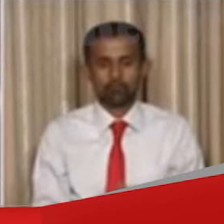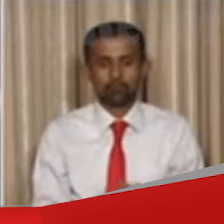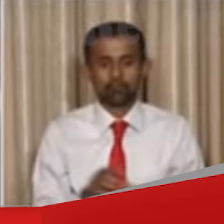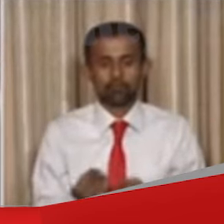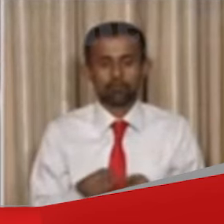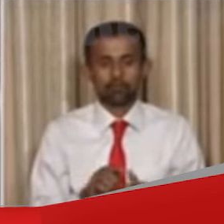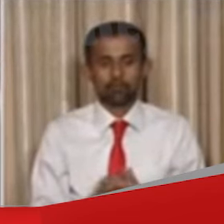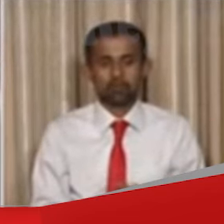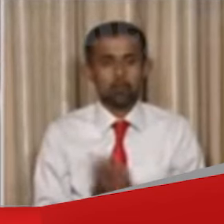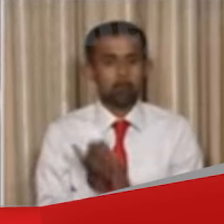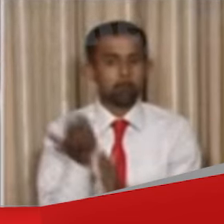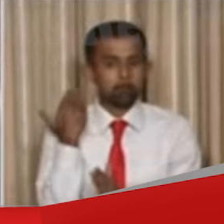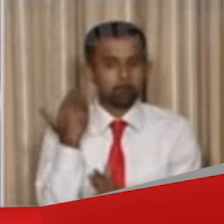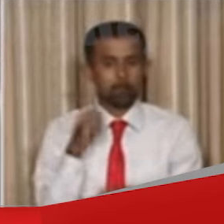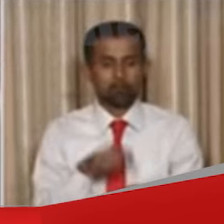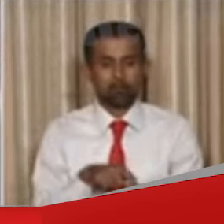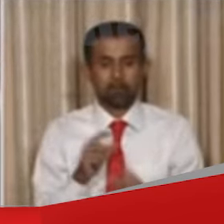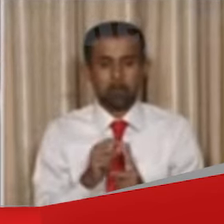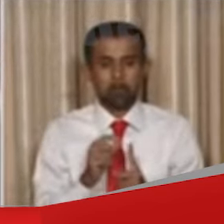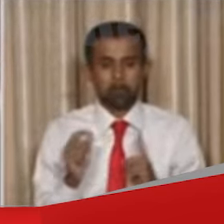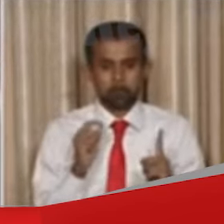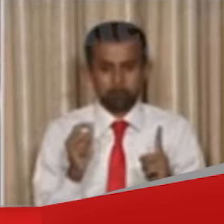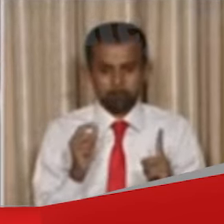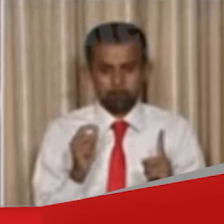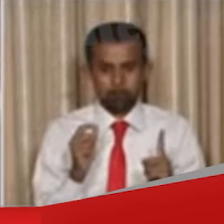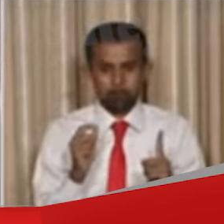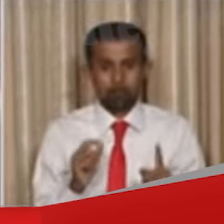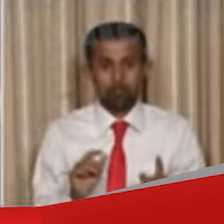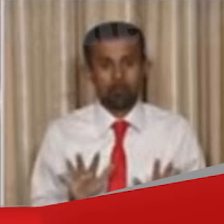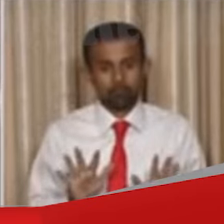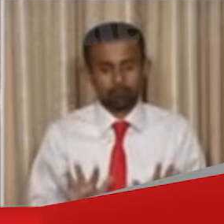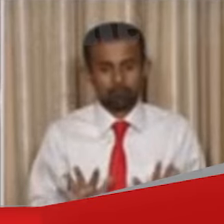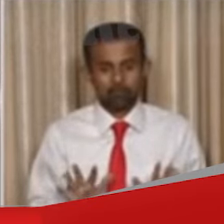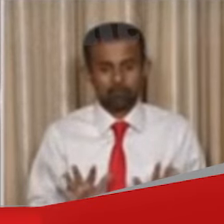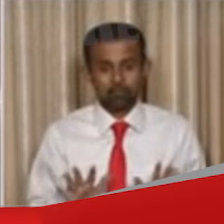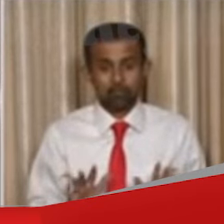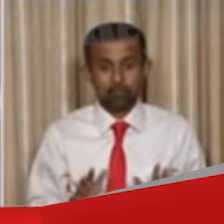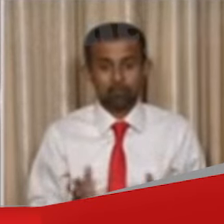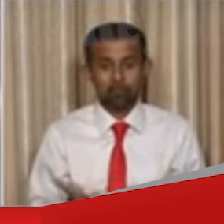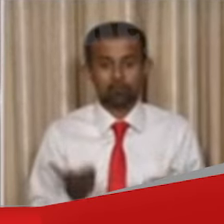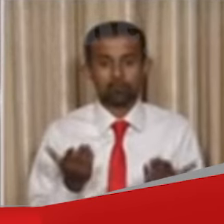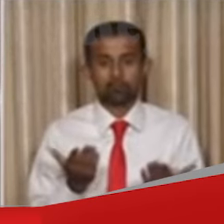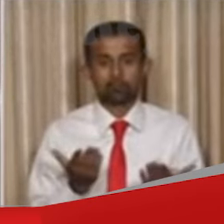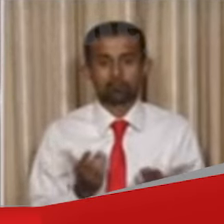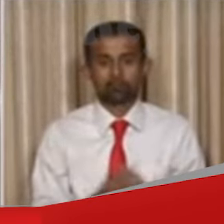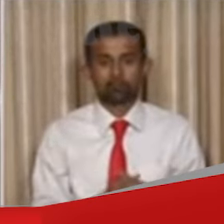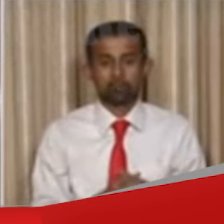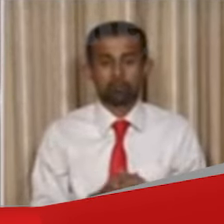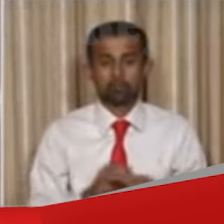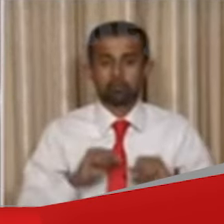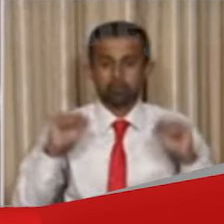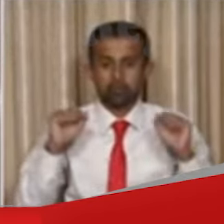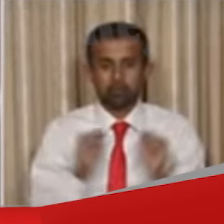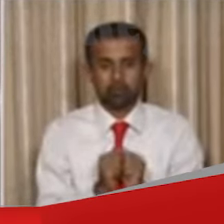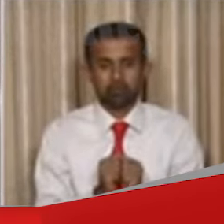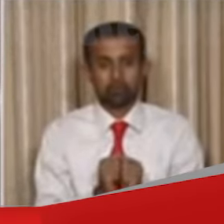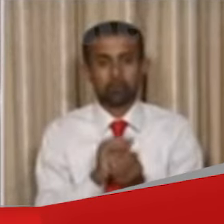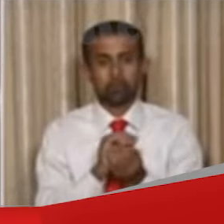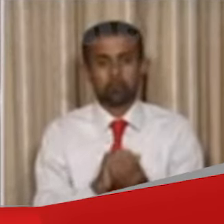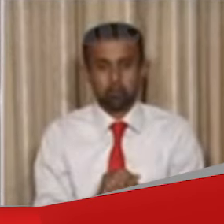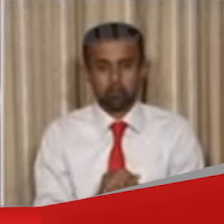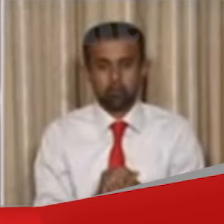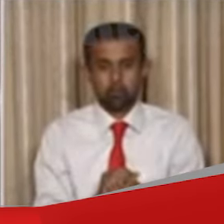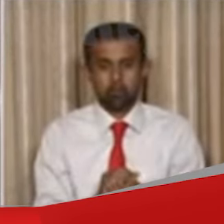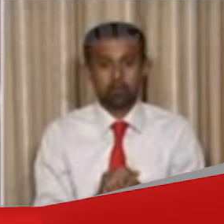වගේම පසුගිය කාලයේ පාර්ලිමේන්තුව පමණයි මේ ඇතිවෙච්ච අරගල ක්‍රියාවලියෙන් ගැලවුණේ.